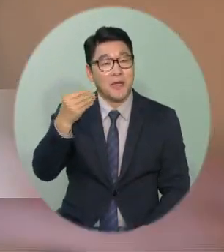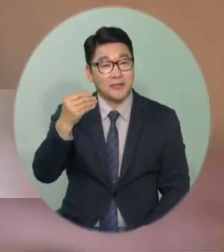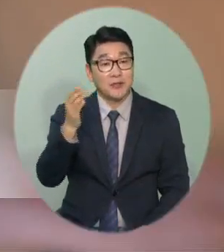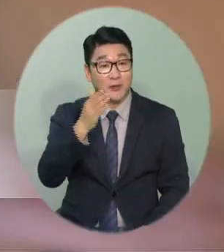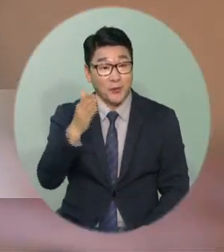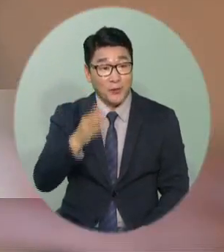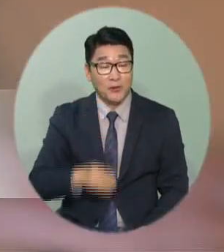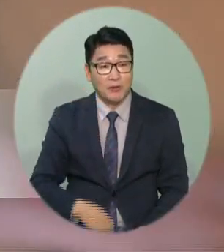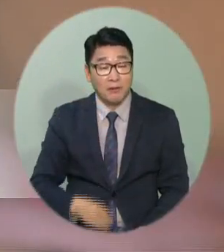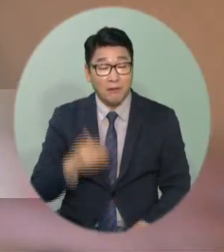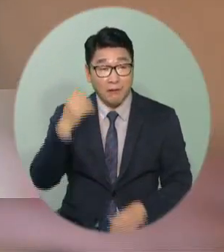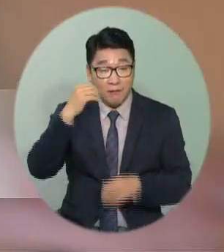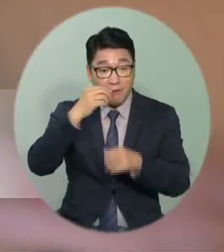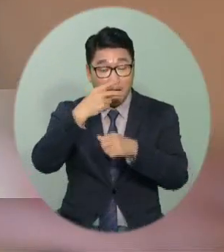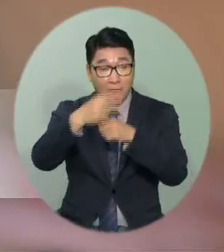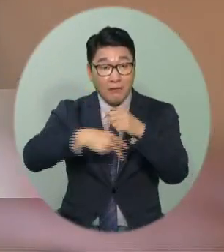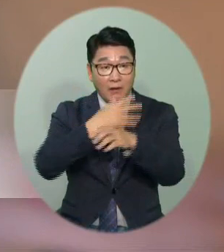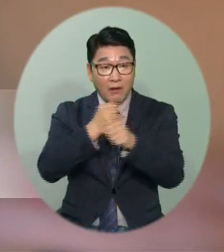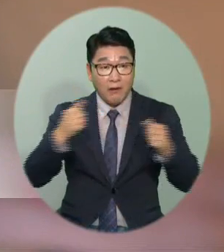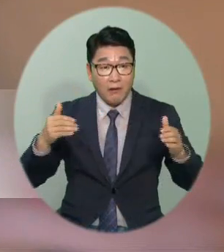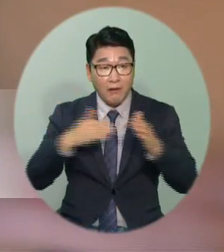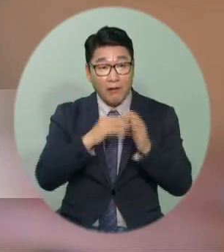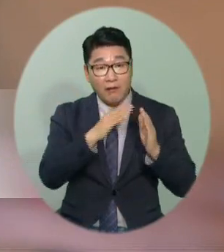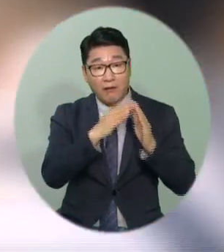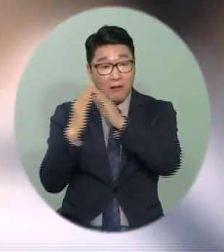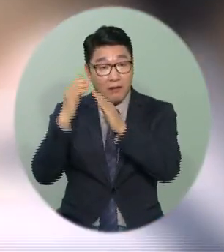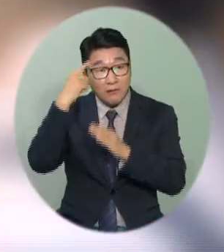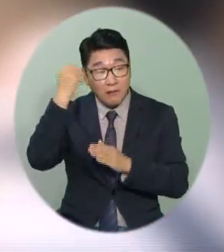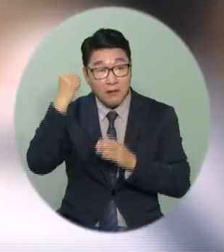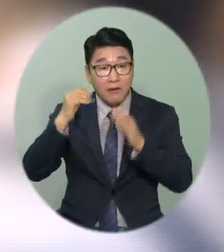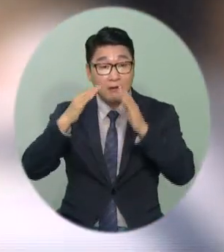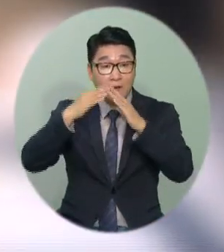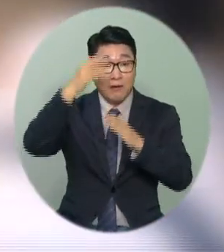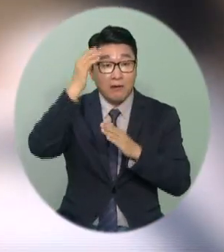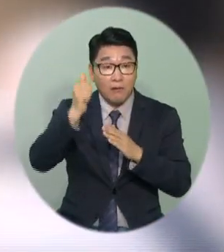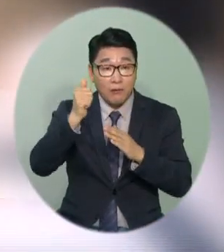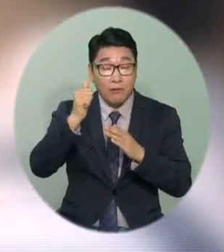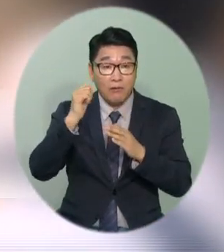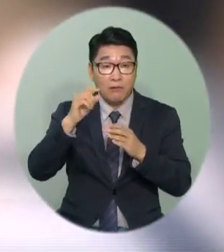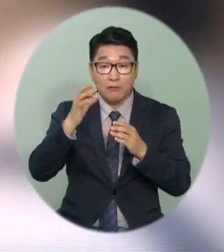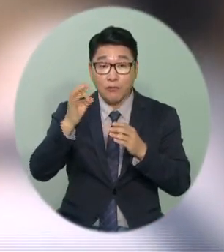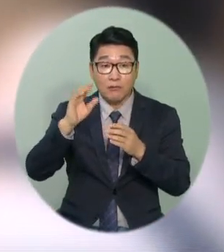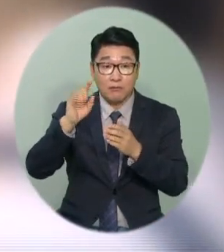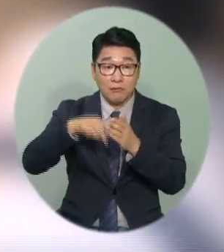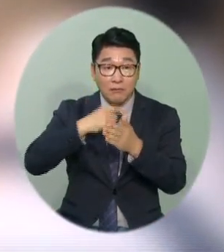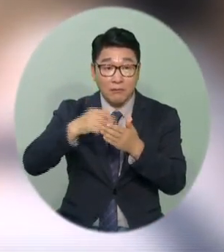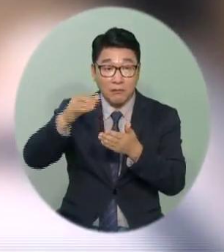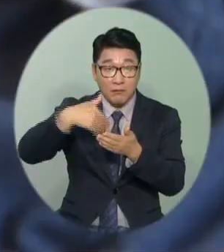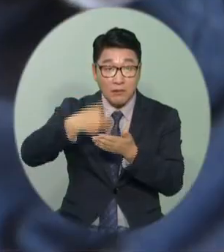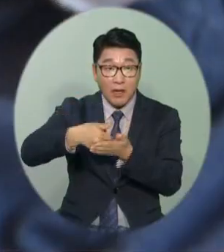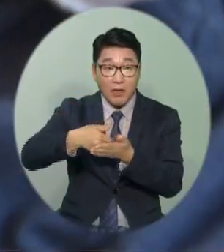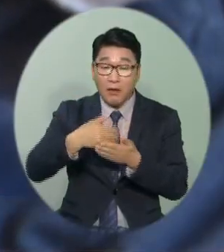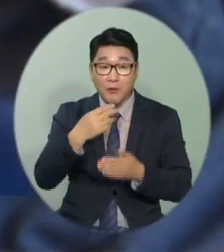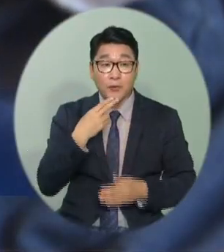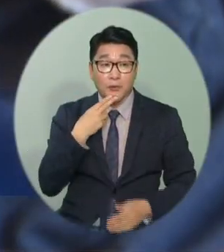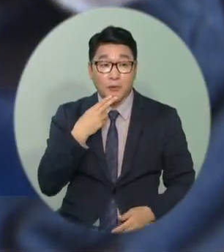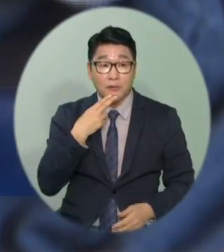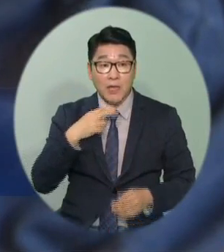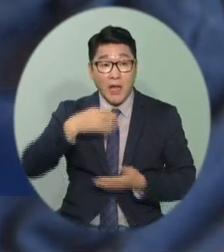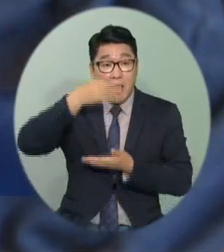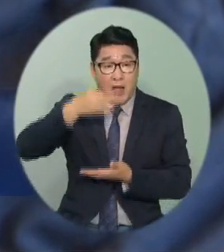체결했습니다 그런데 전세계약이 끝난 뒤 이사가려고 했지만 주인으로부터 전세보증금을려 했 우리 전